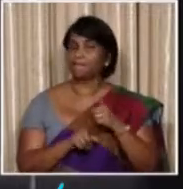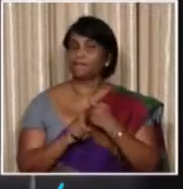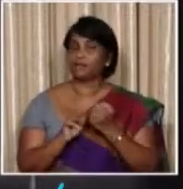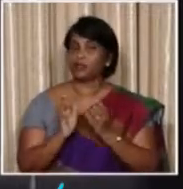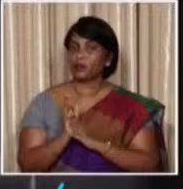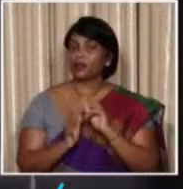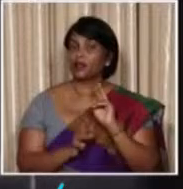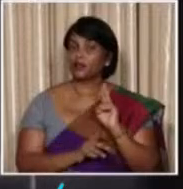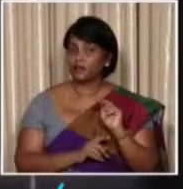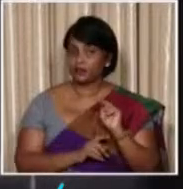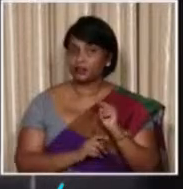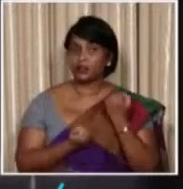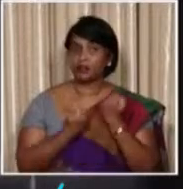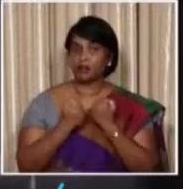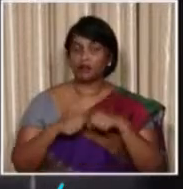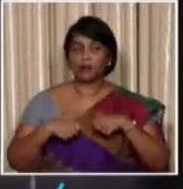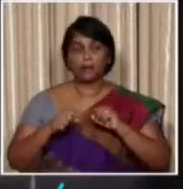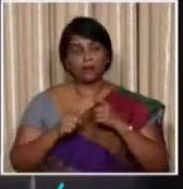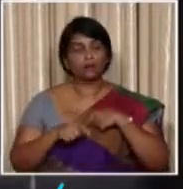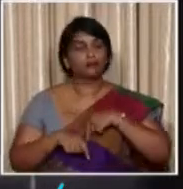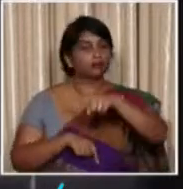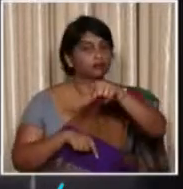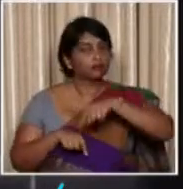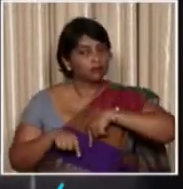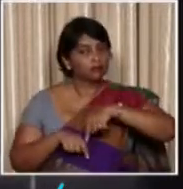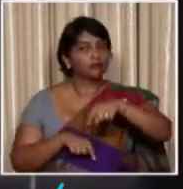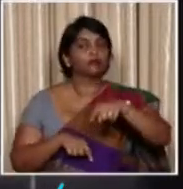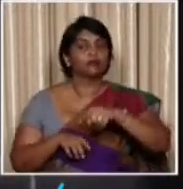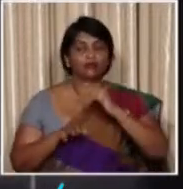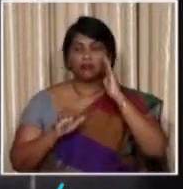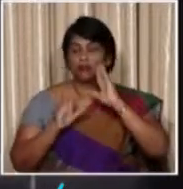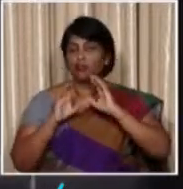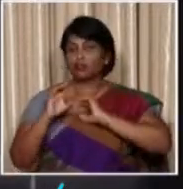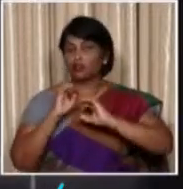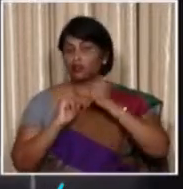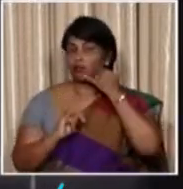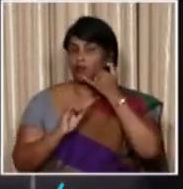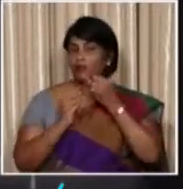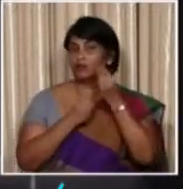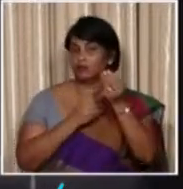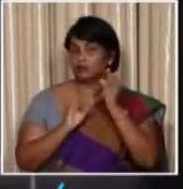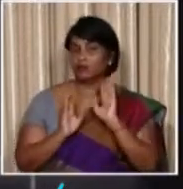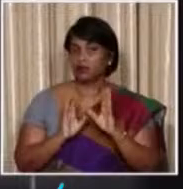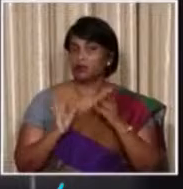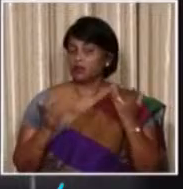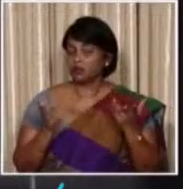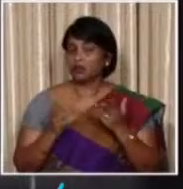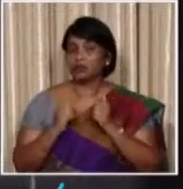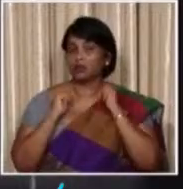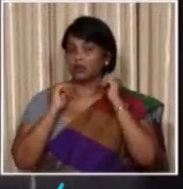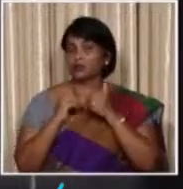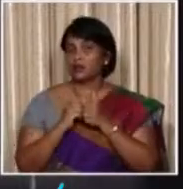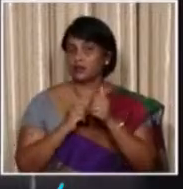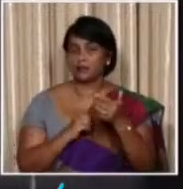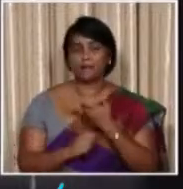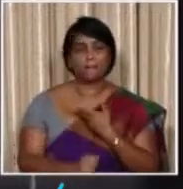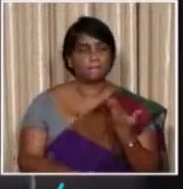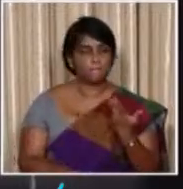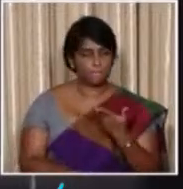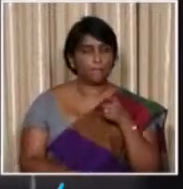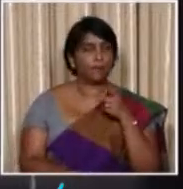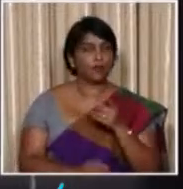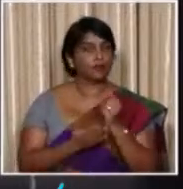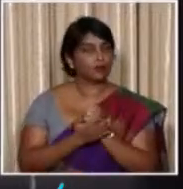kilometer 20kata wat wahanayak motorcycle-yak batanivasayak sannivedana upakarana adiye tiyenno ne. Naththam meka saarthakawa karanna bae.